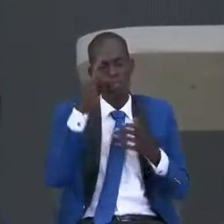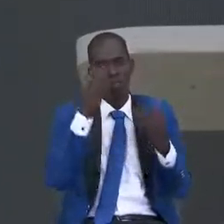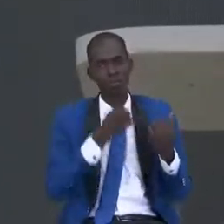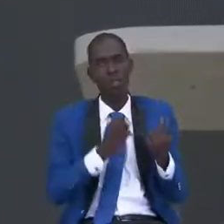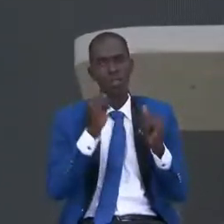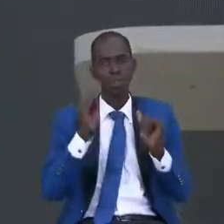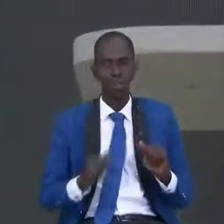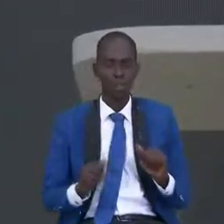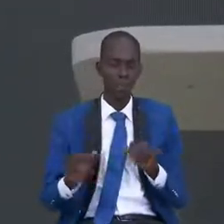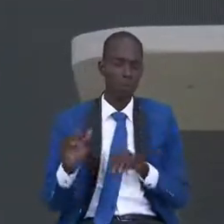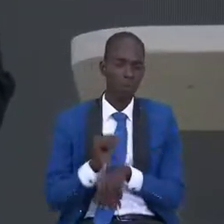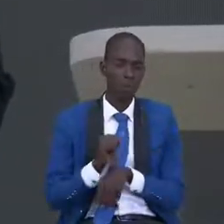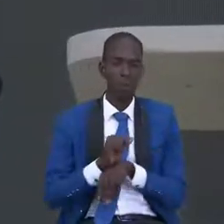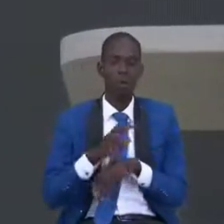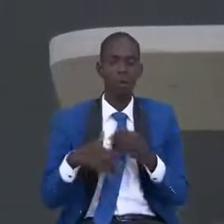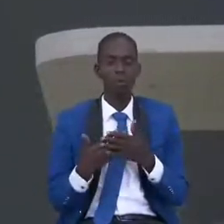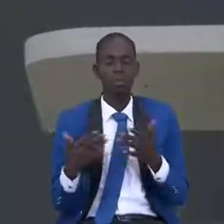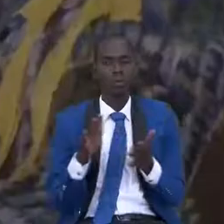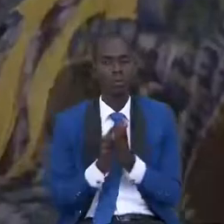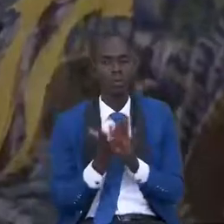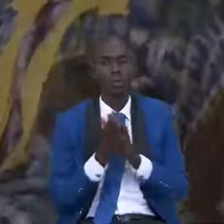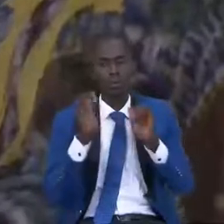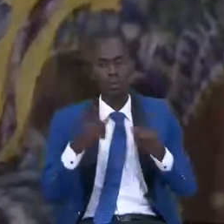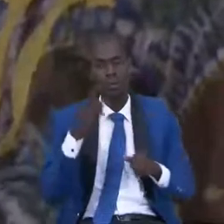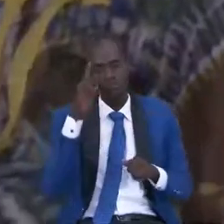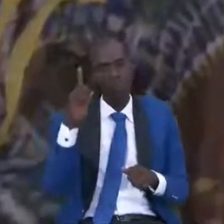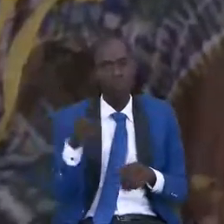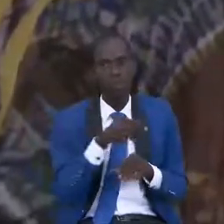Tout est possible pour toi au nom de Jésus.